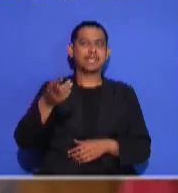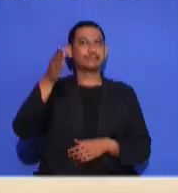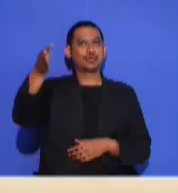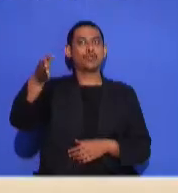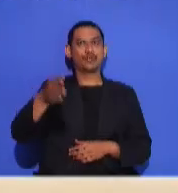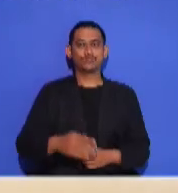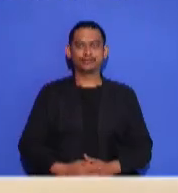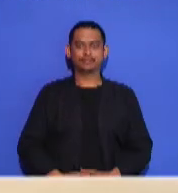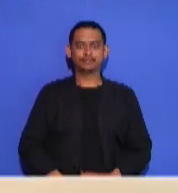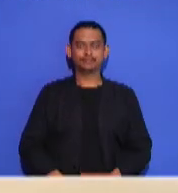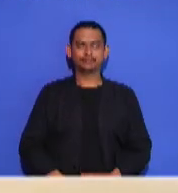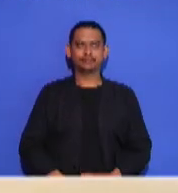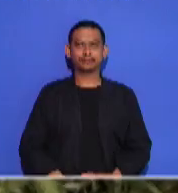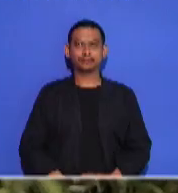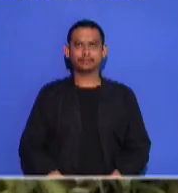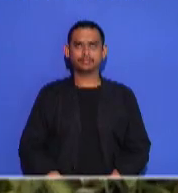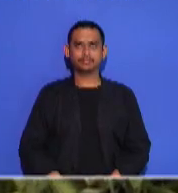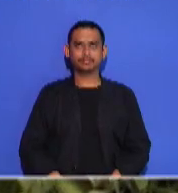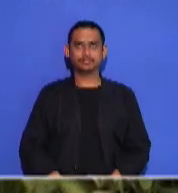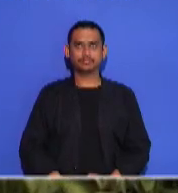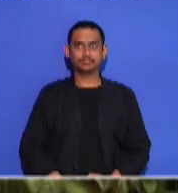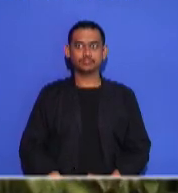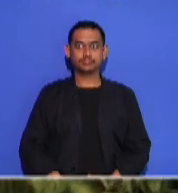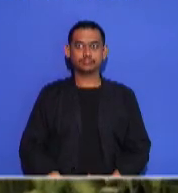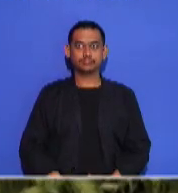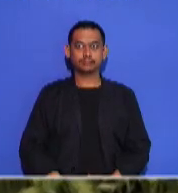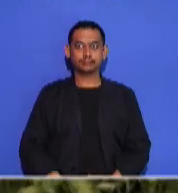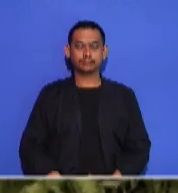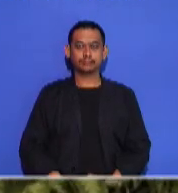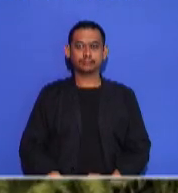Demikian Baruna Wijaya dan Agung Hanggara, TVRI Yogyakarta, melaporkan.